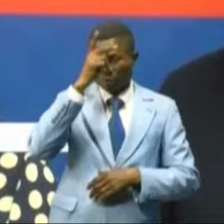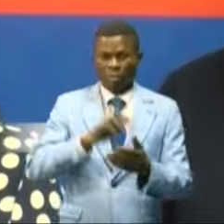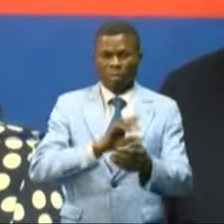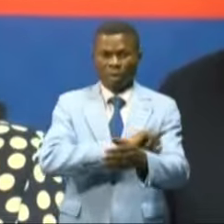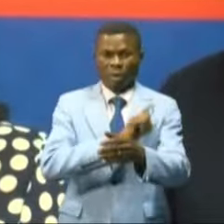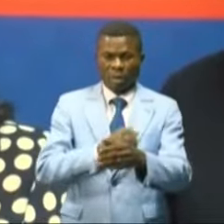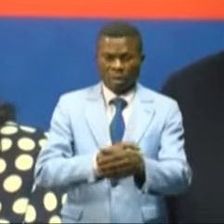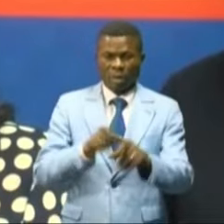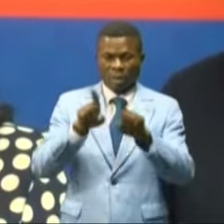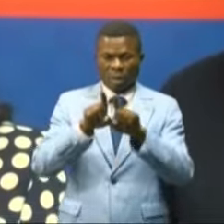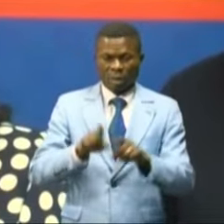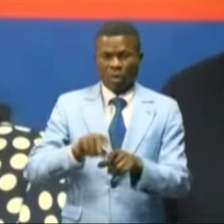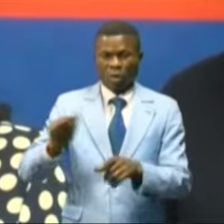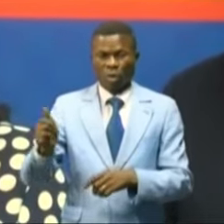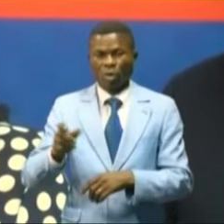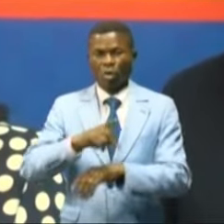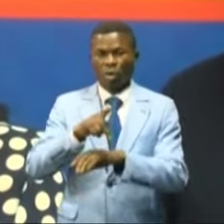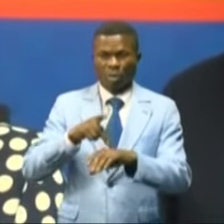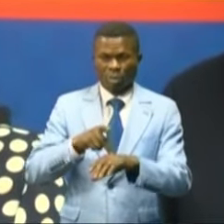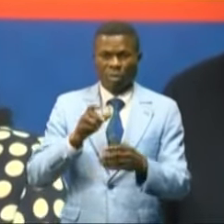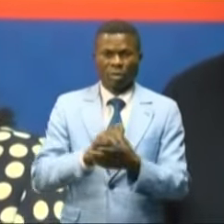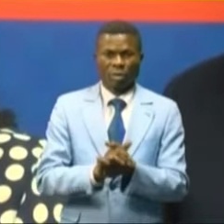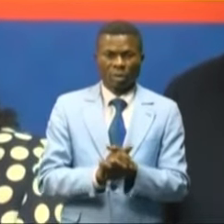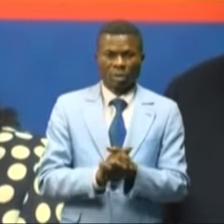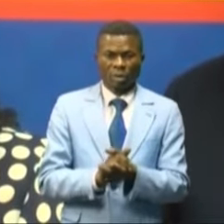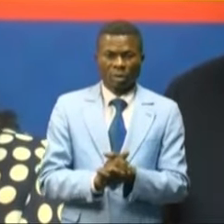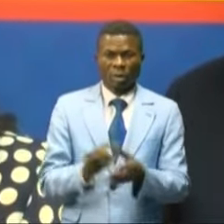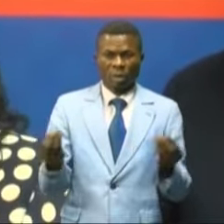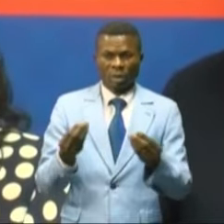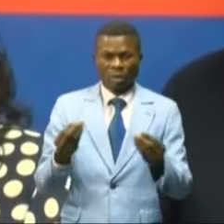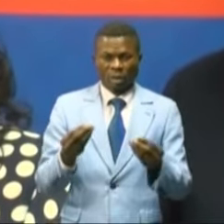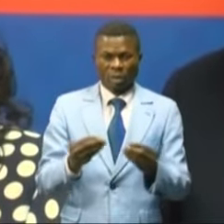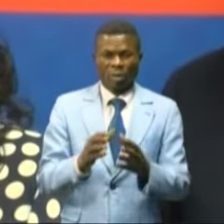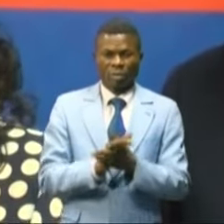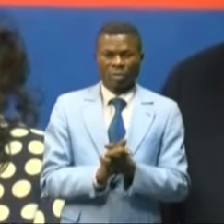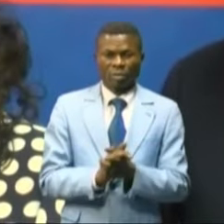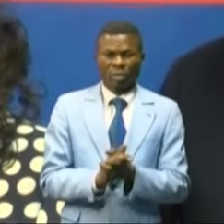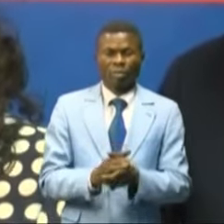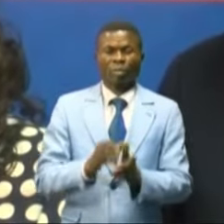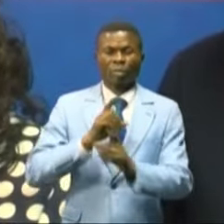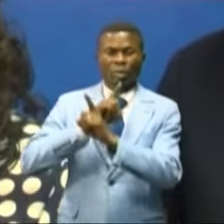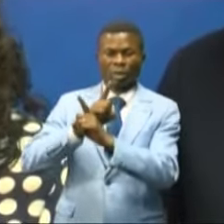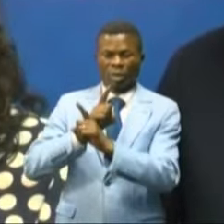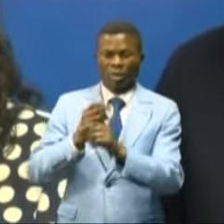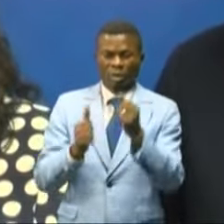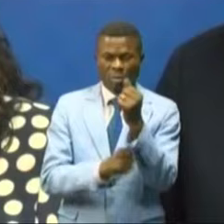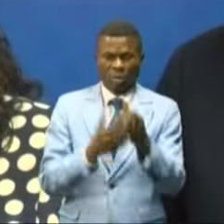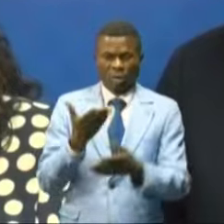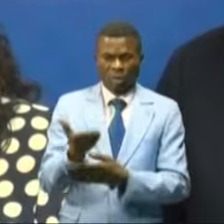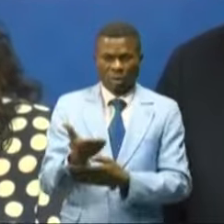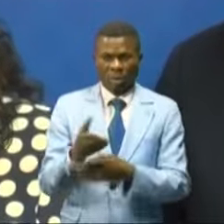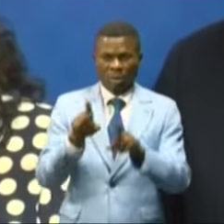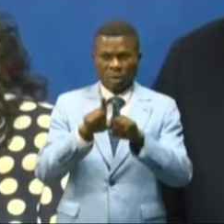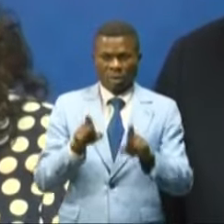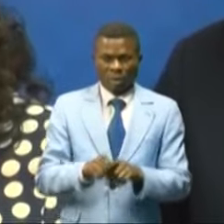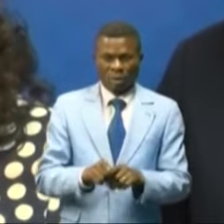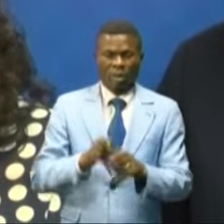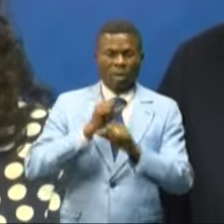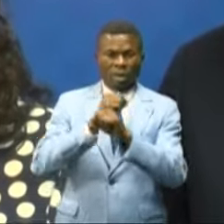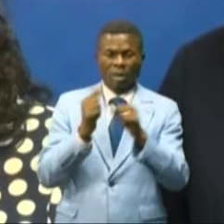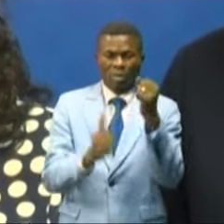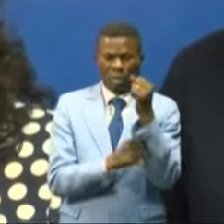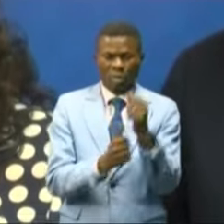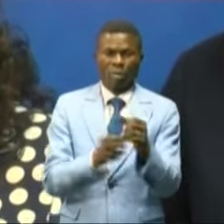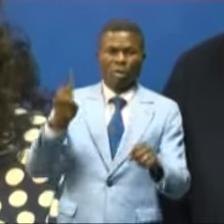Bukavu. Et pour ça, on travaille sur les 4 P. La prévention sur la traite des personnes, la protection des